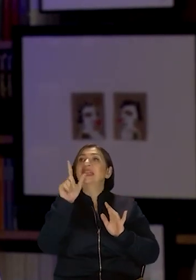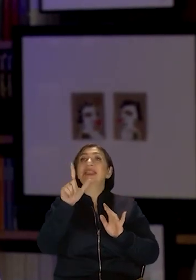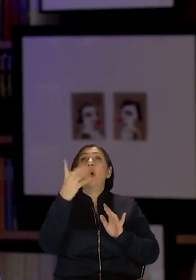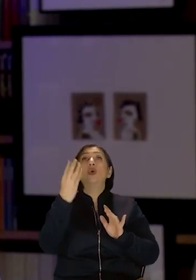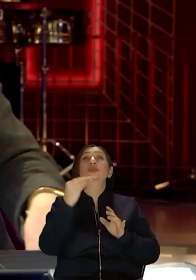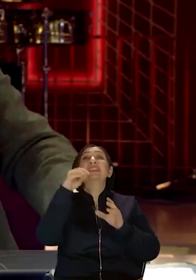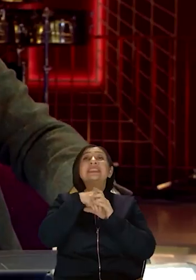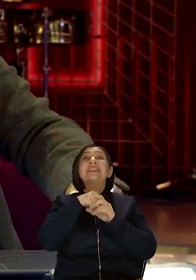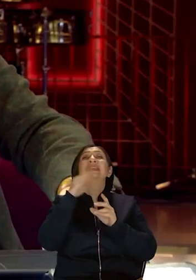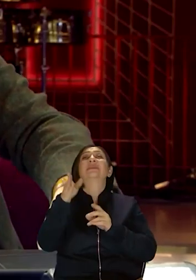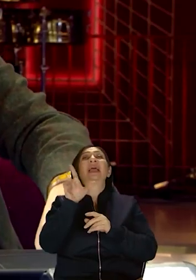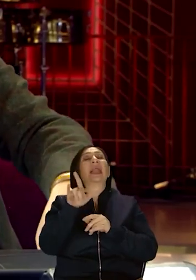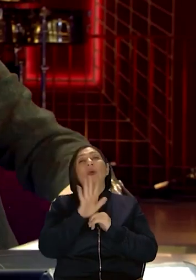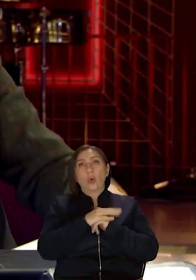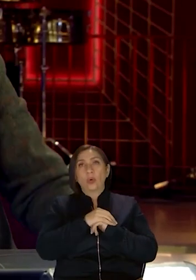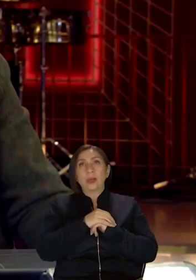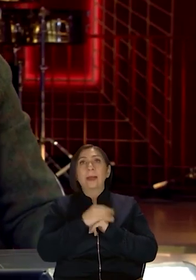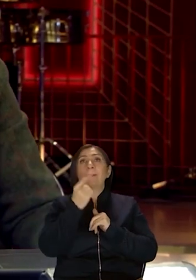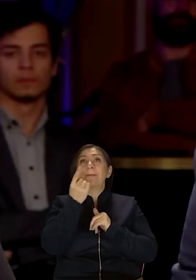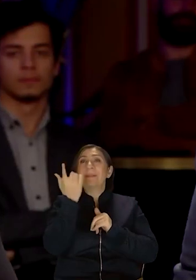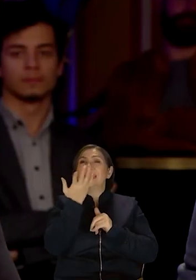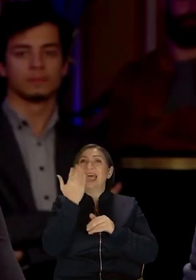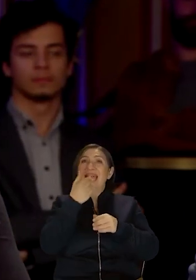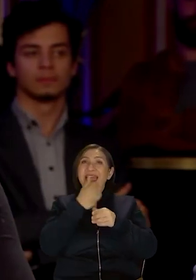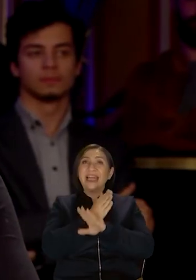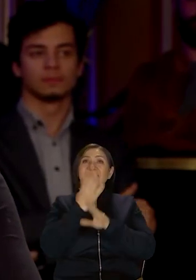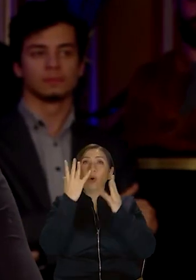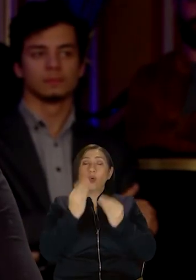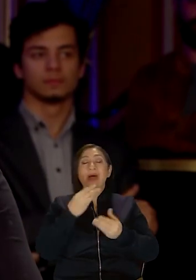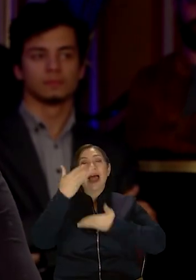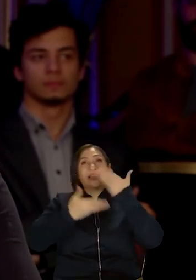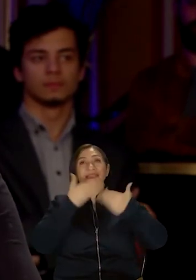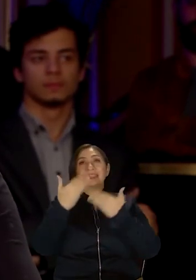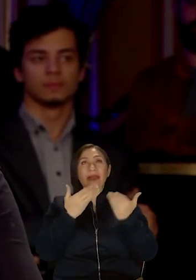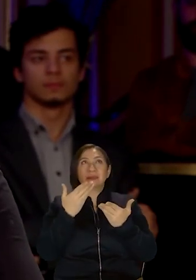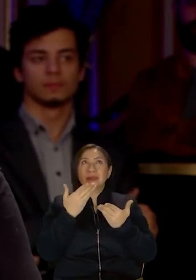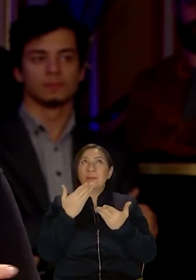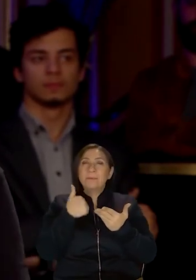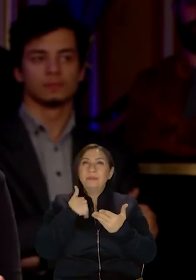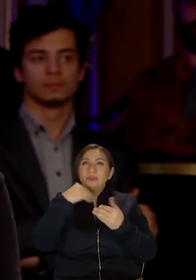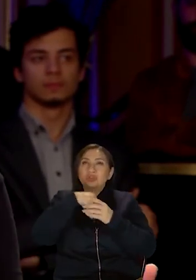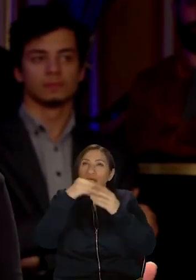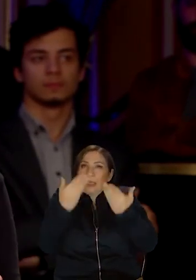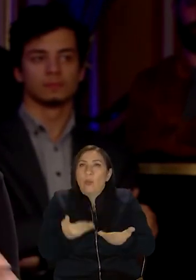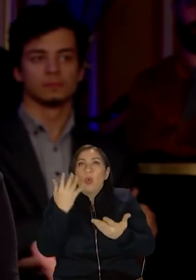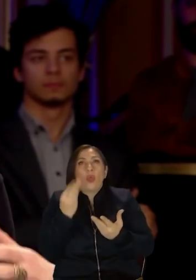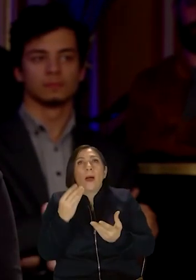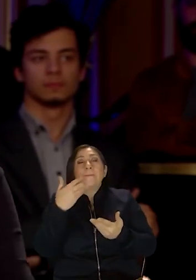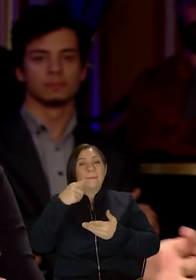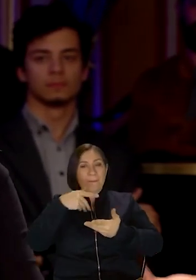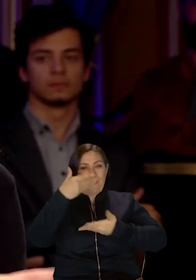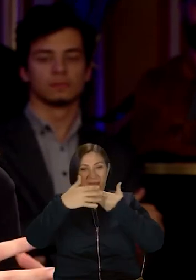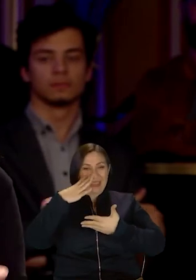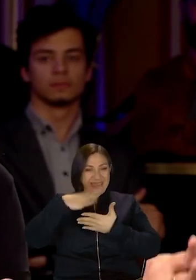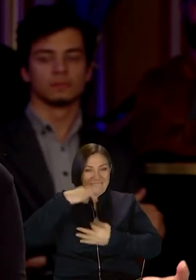olduğu için gitmesine gerek yok. Kesinlikle. Bir de biraz daha gerçeklerden bahsediyor olması galiba benim için şey. Daha kabul edilebilir kılıyor. Hani bahsettiğiniz